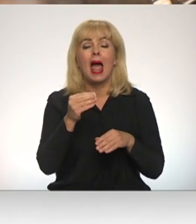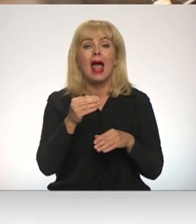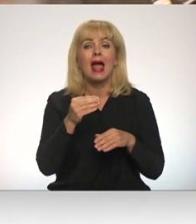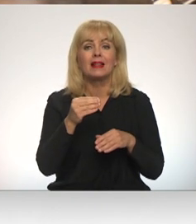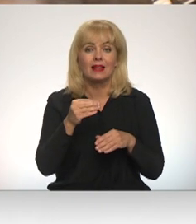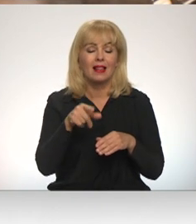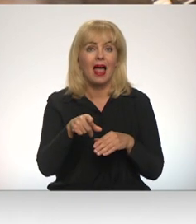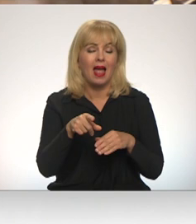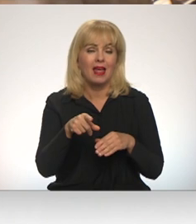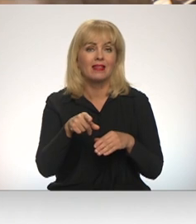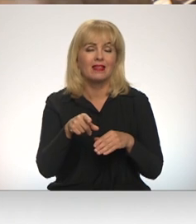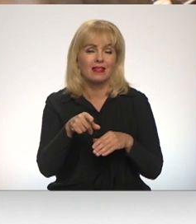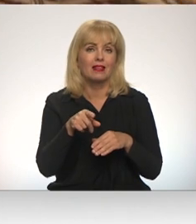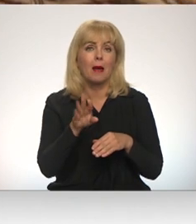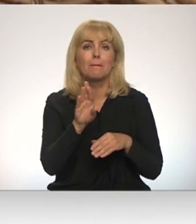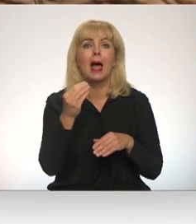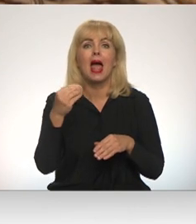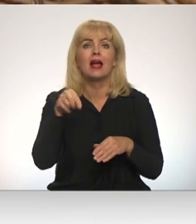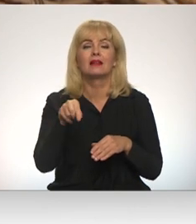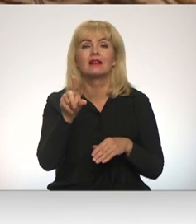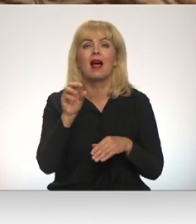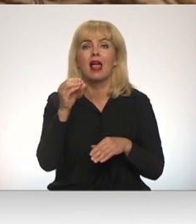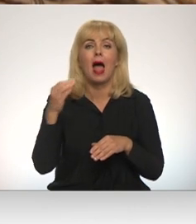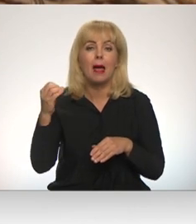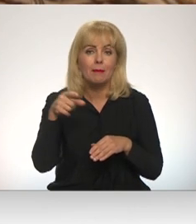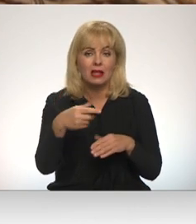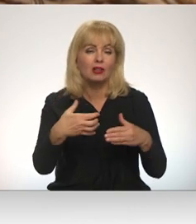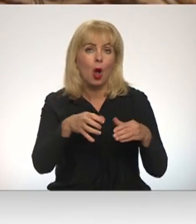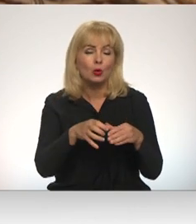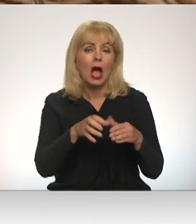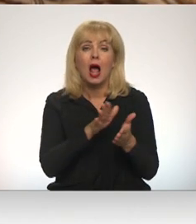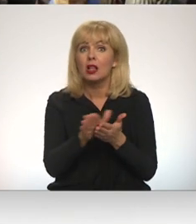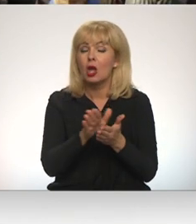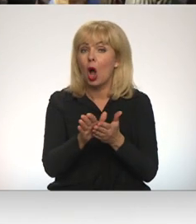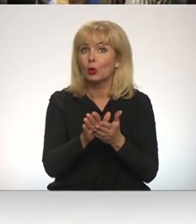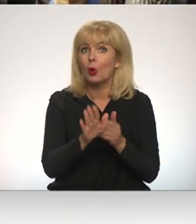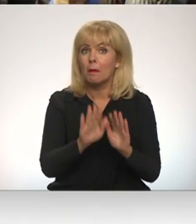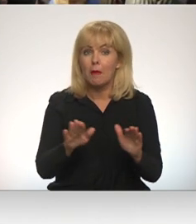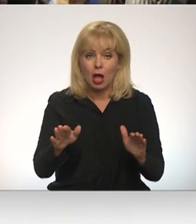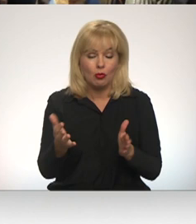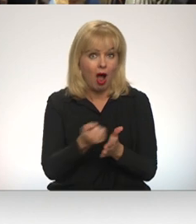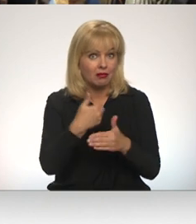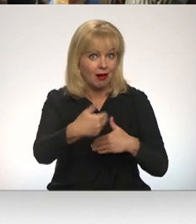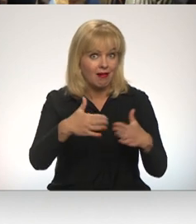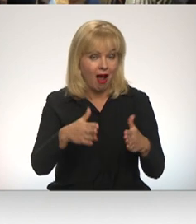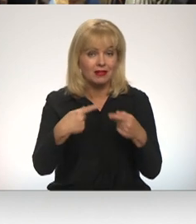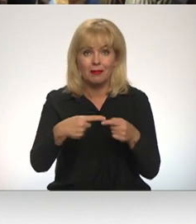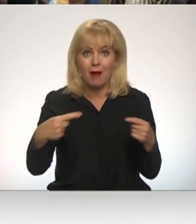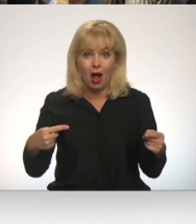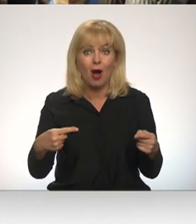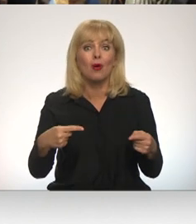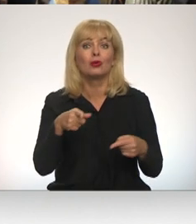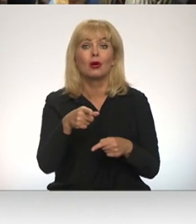ļoti negaidīti, kad vien draudzes locekli lietotās mēbelēs atrada kastīti, kurā bija iekšā šīs mantiņas. Baudiet